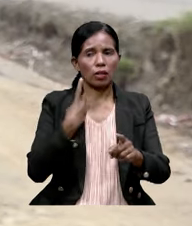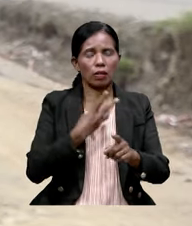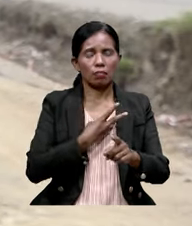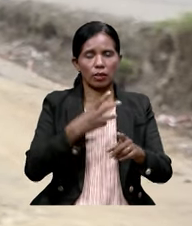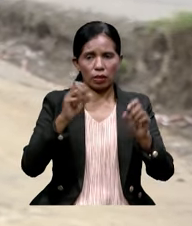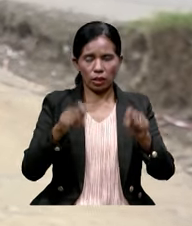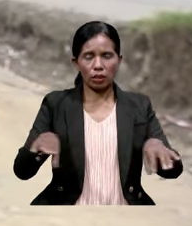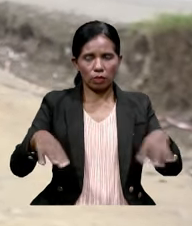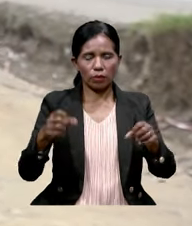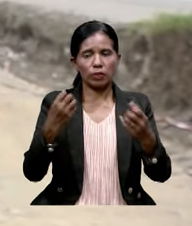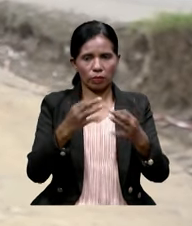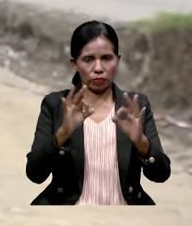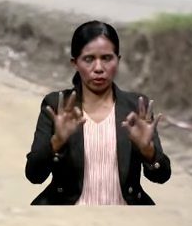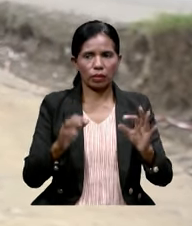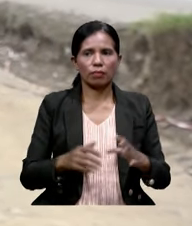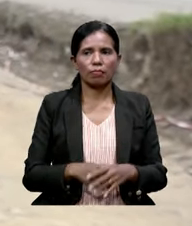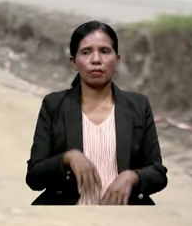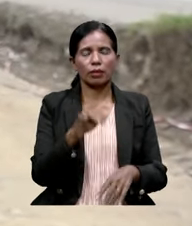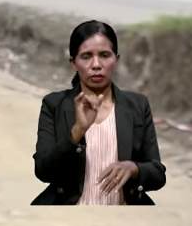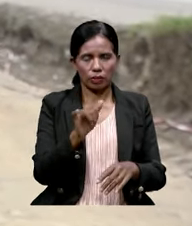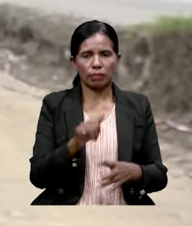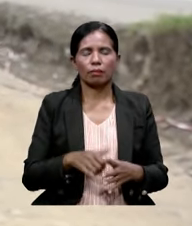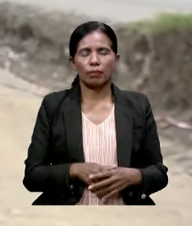remata. Sing.